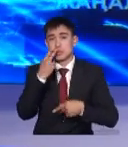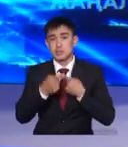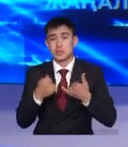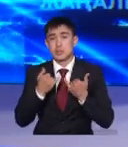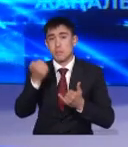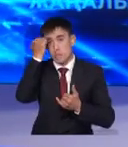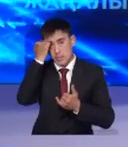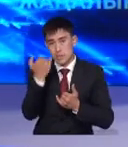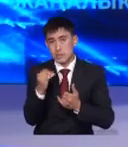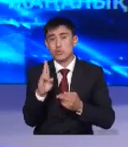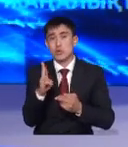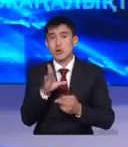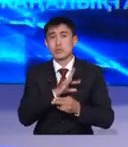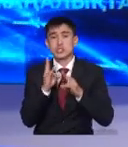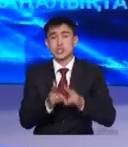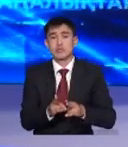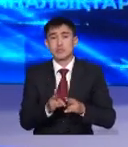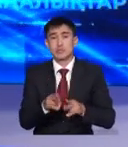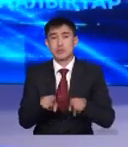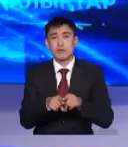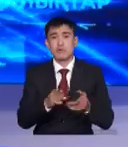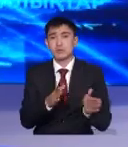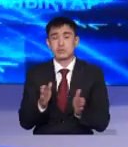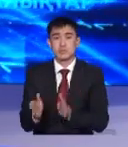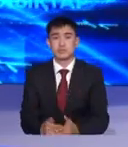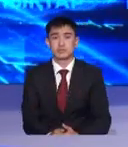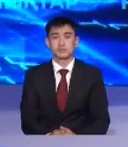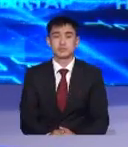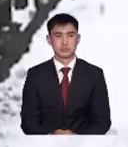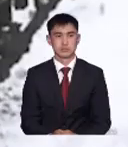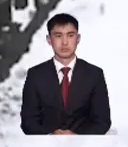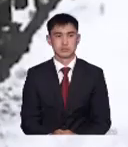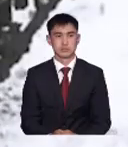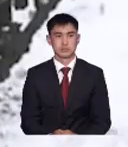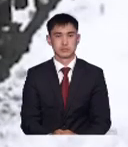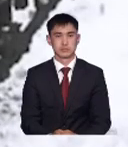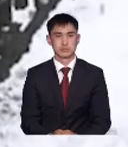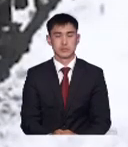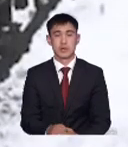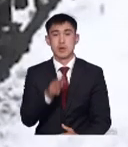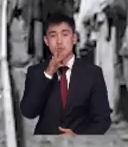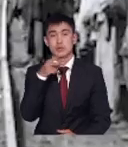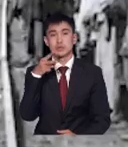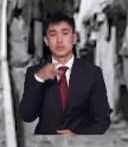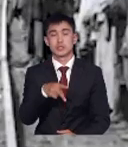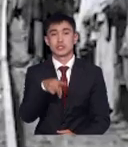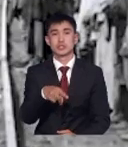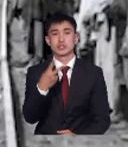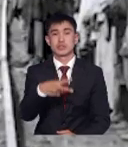отдали дань памяти тем, кто стал жертвами тоталитарного режима. В период с 1921